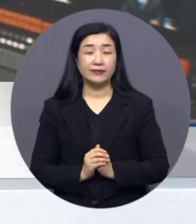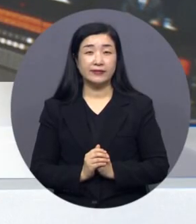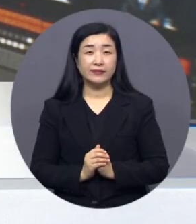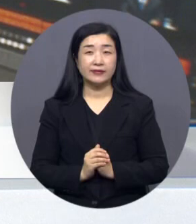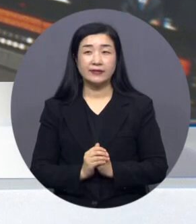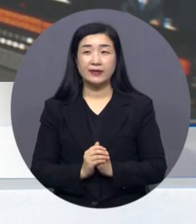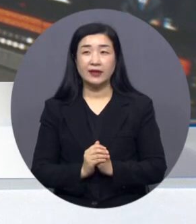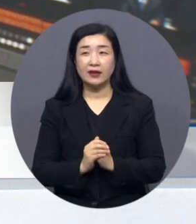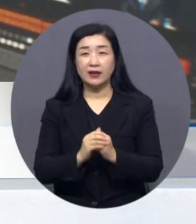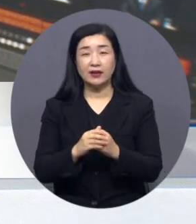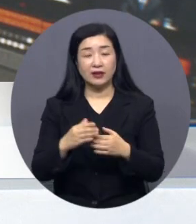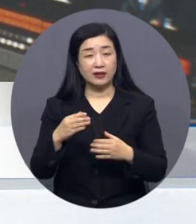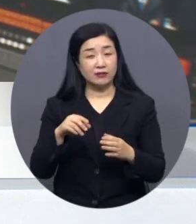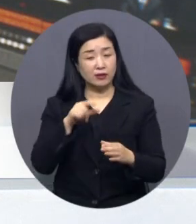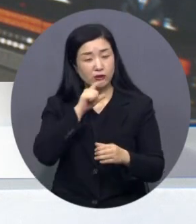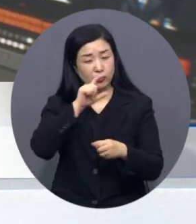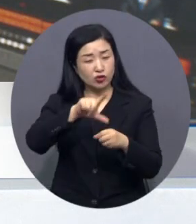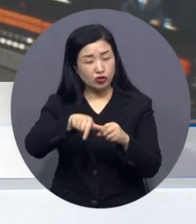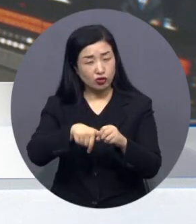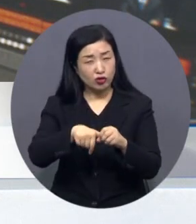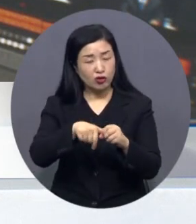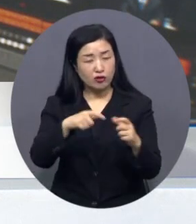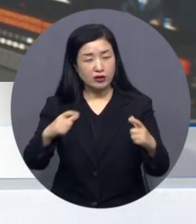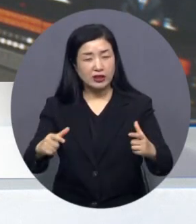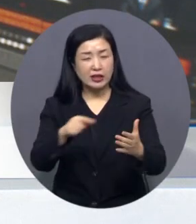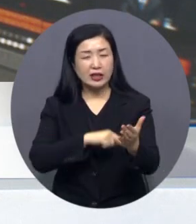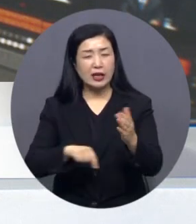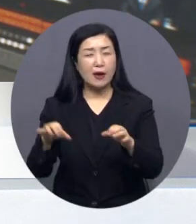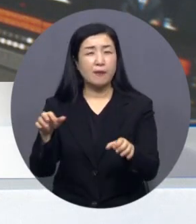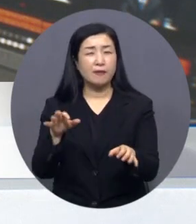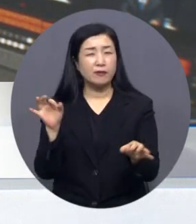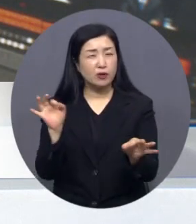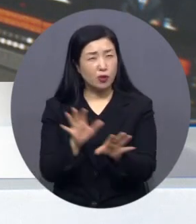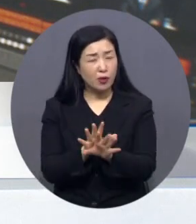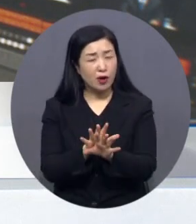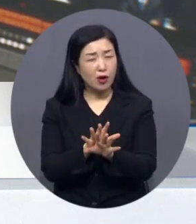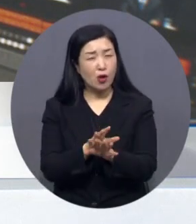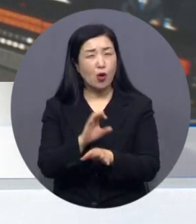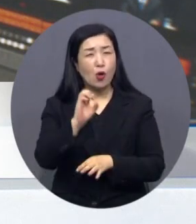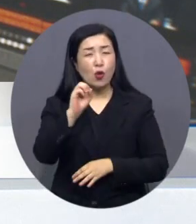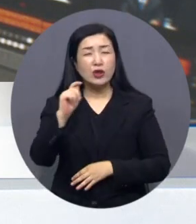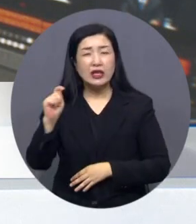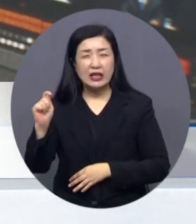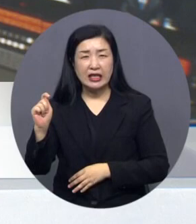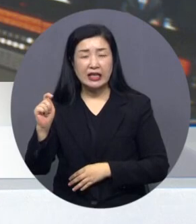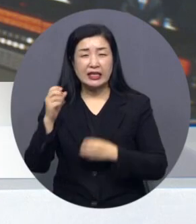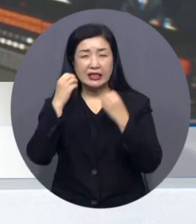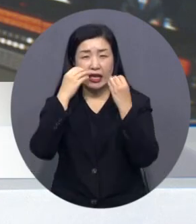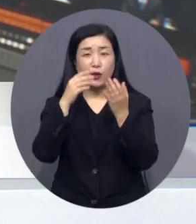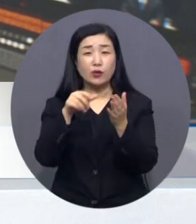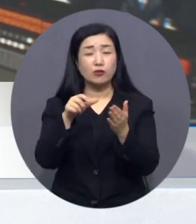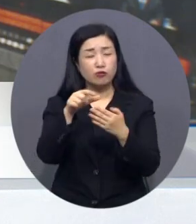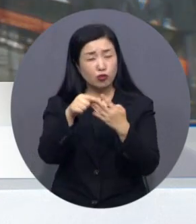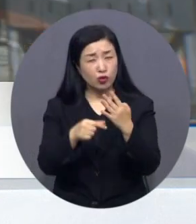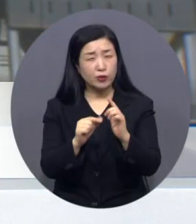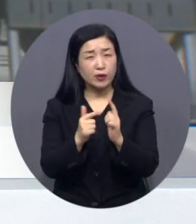자본과 인력이 수도권에 몰려 발생하는 지역 소멸과 OTT와